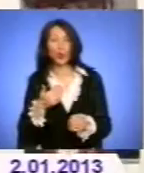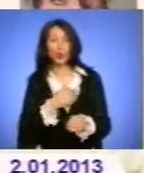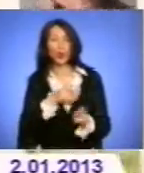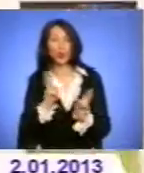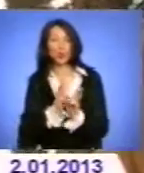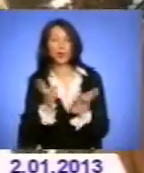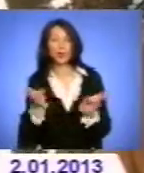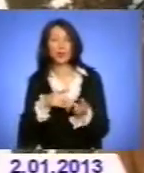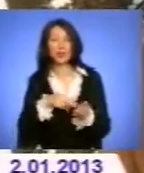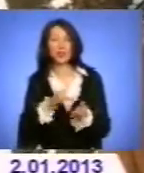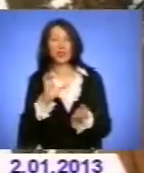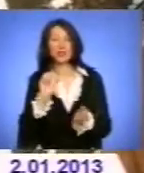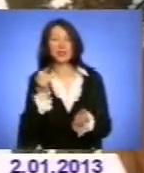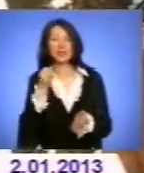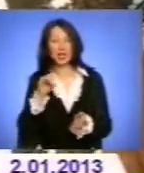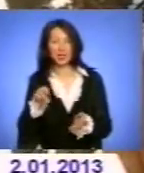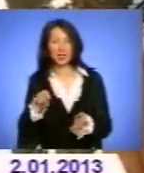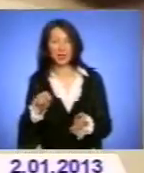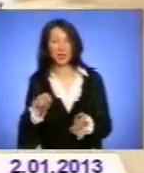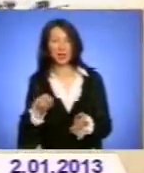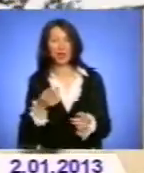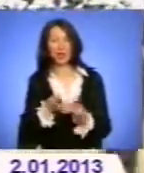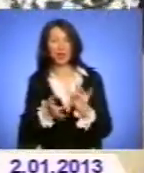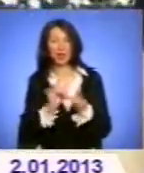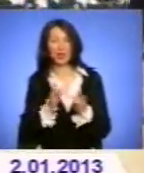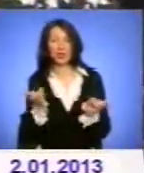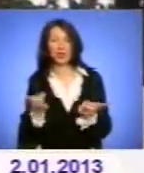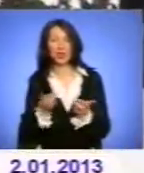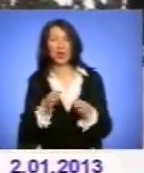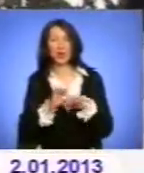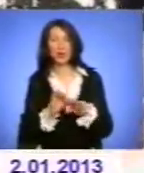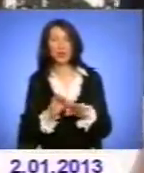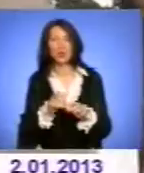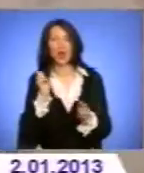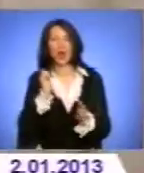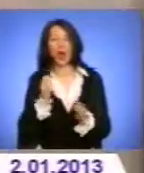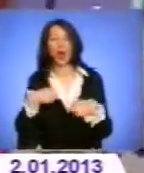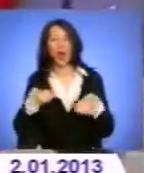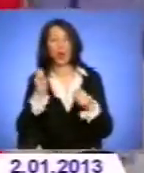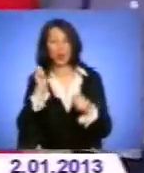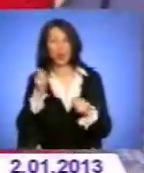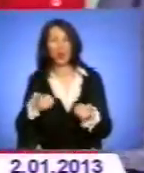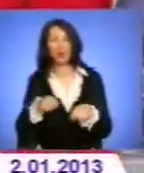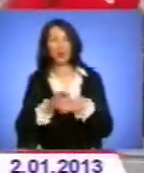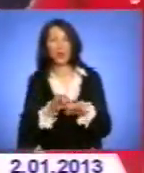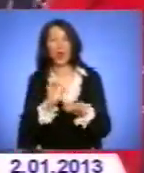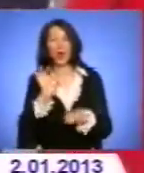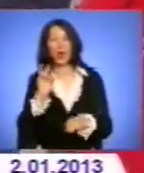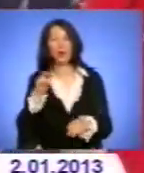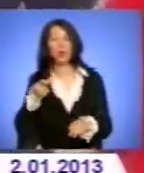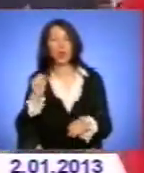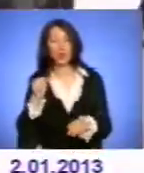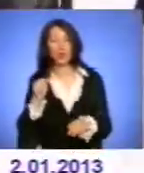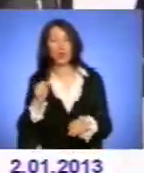відповідний сайт. Це аукціон проводиться в онлайн, в соціальній мережі ВКонтакті, де створені альбоми